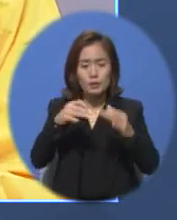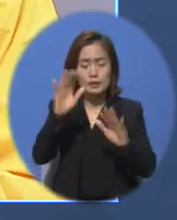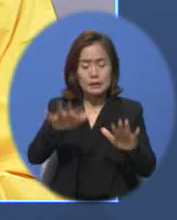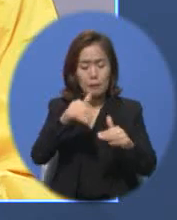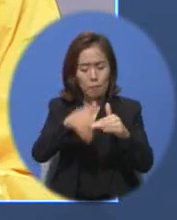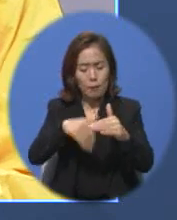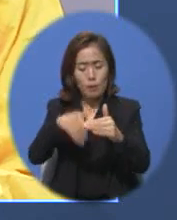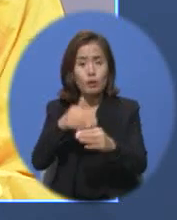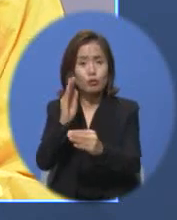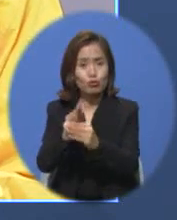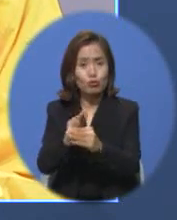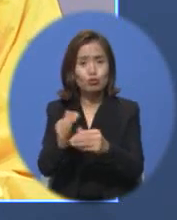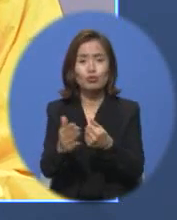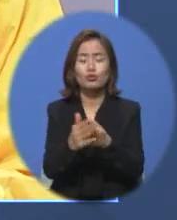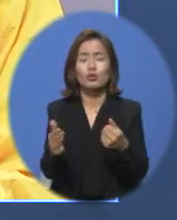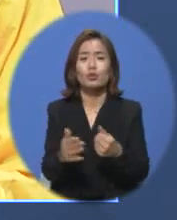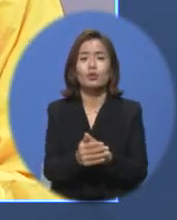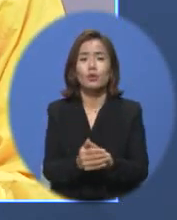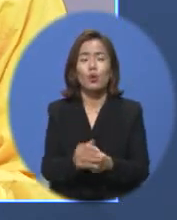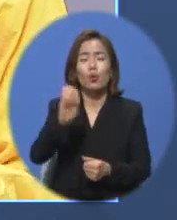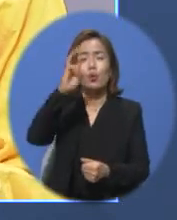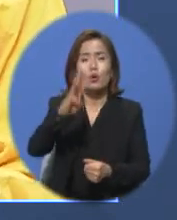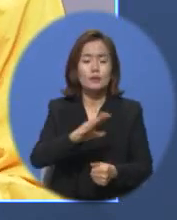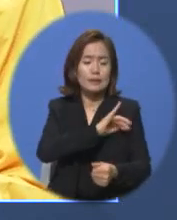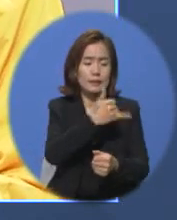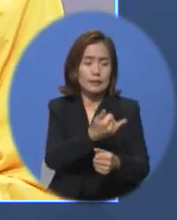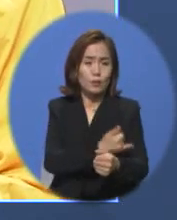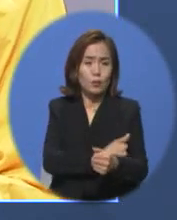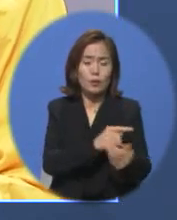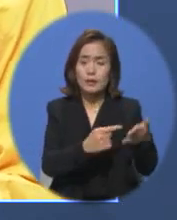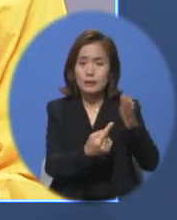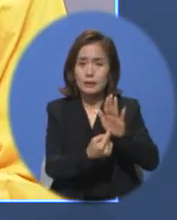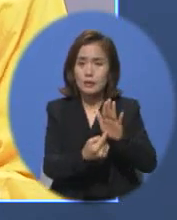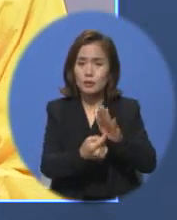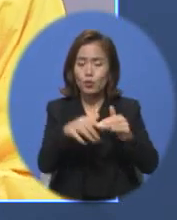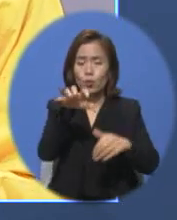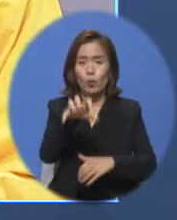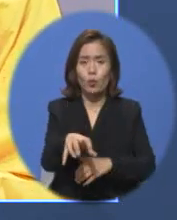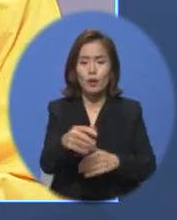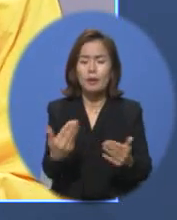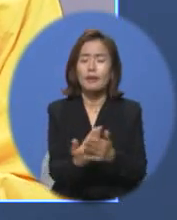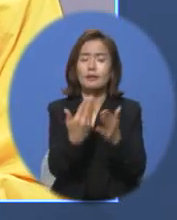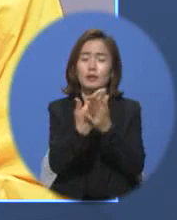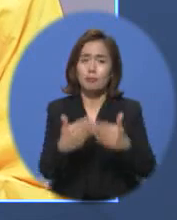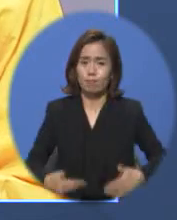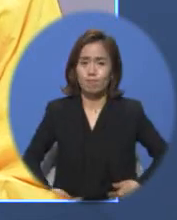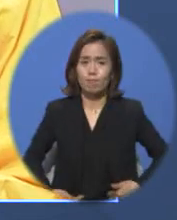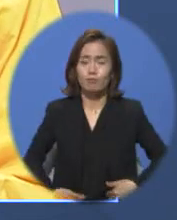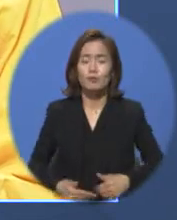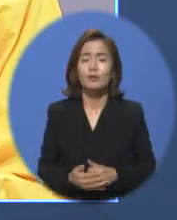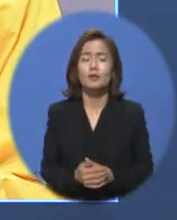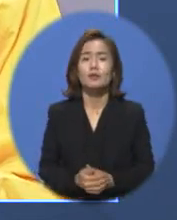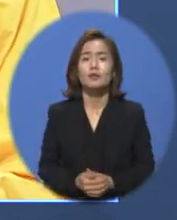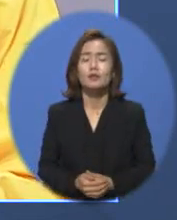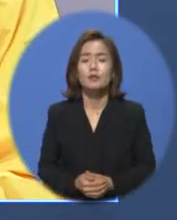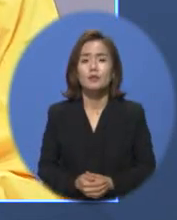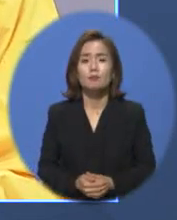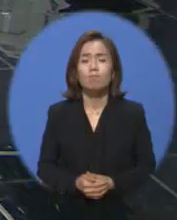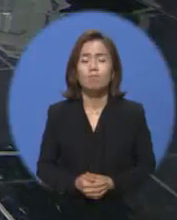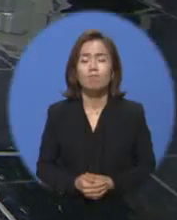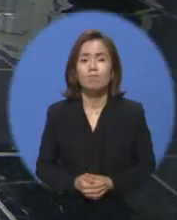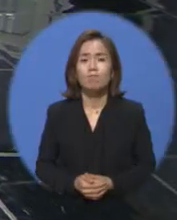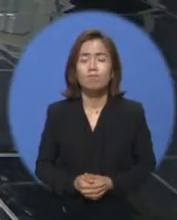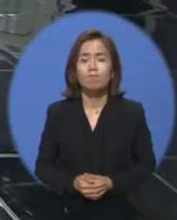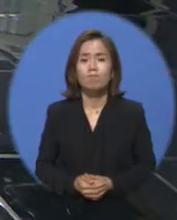적극적으로추진하고있는만큼, 자연스럽게광주 의인권을상징하는공간으로발전해나갈것이라고생각합니다 .예.감사